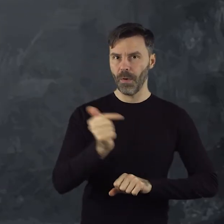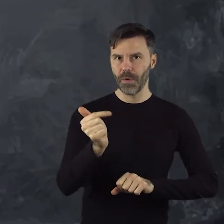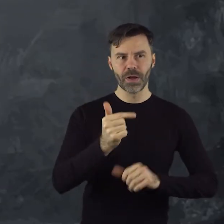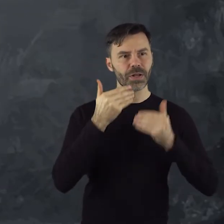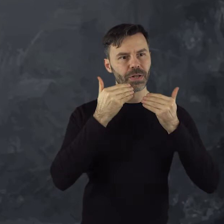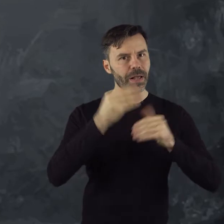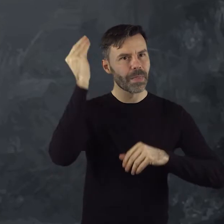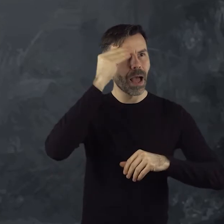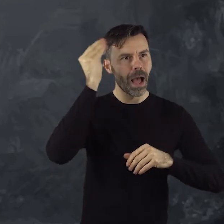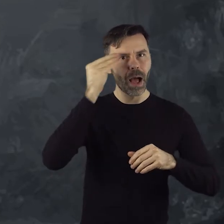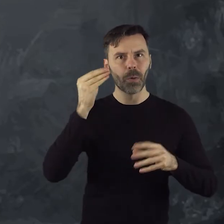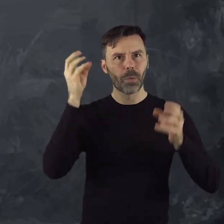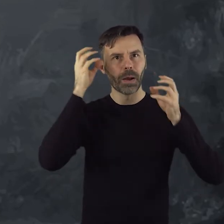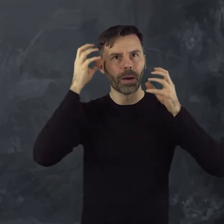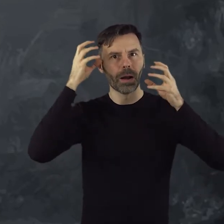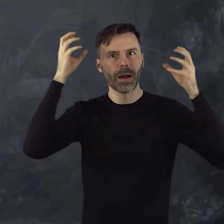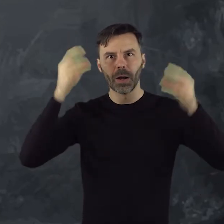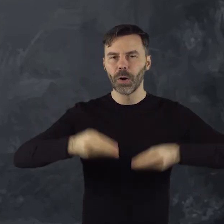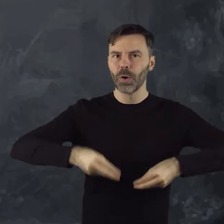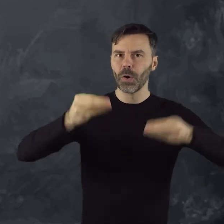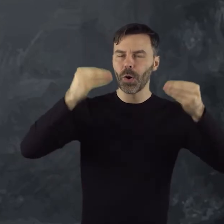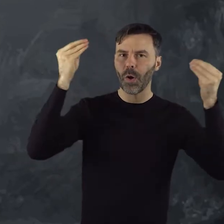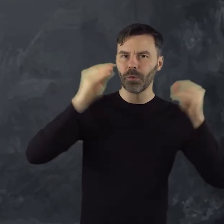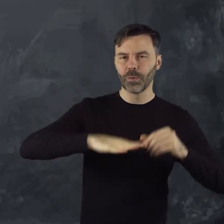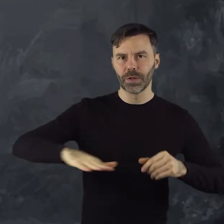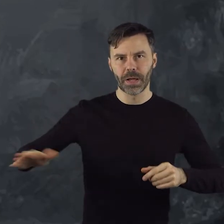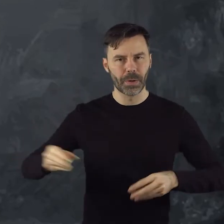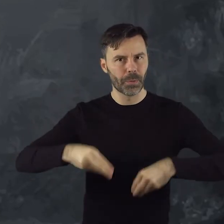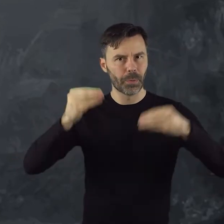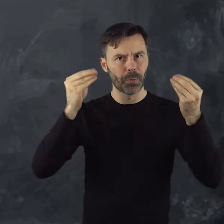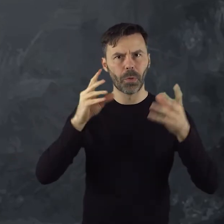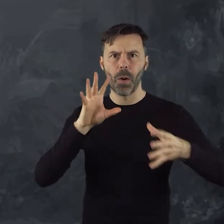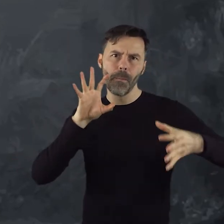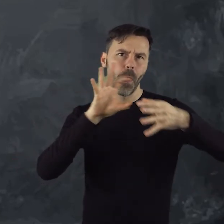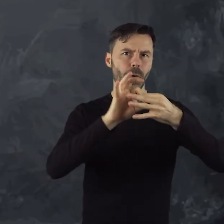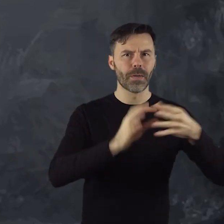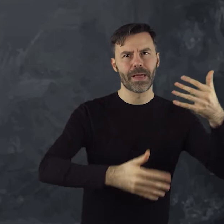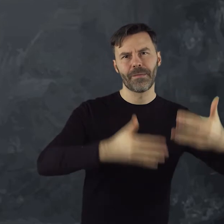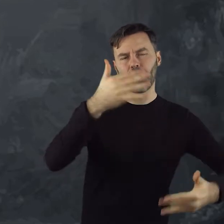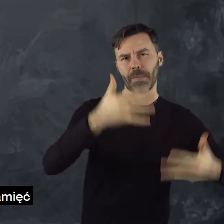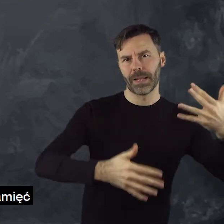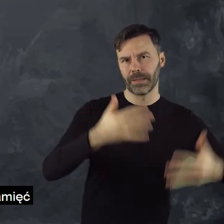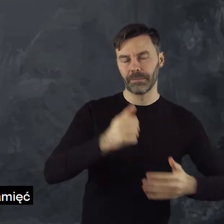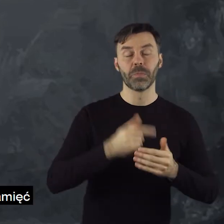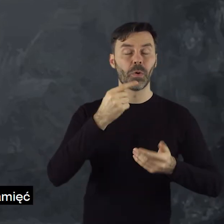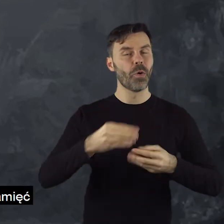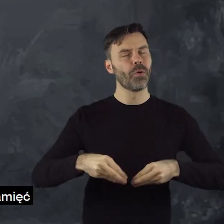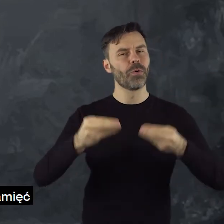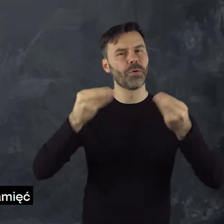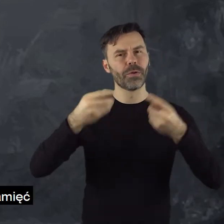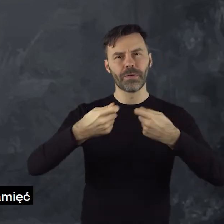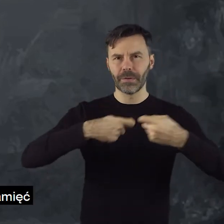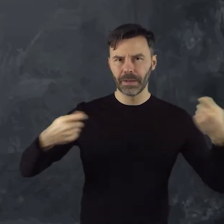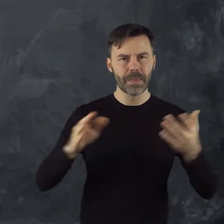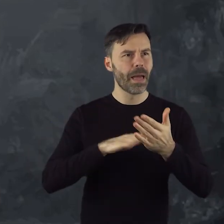wpływa korzystnie na rozwój poznawczy uczniów. Jest silnie związana z informatyką i myśleniem algorytmicznym. Rozwija wiele